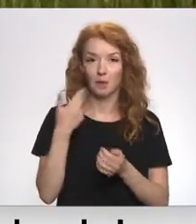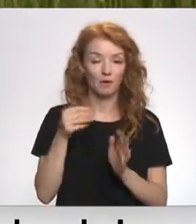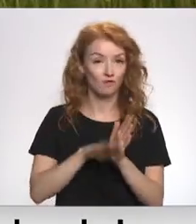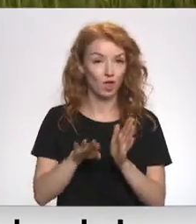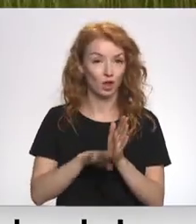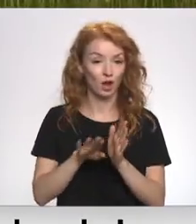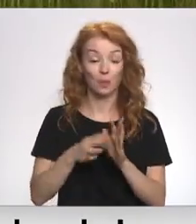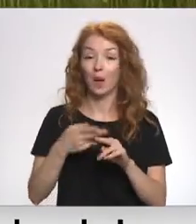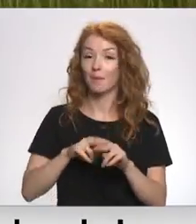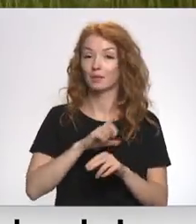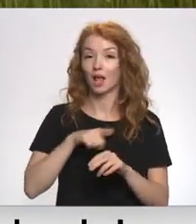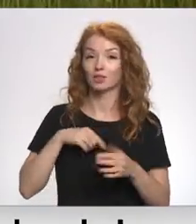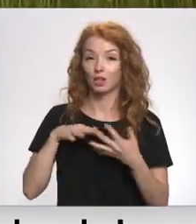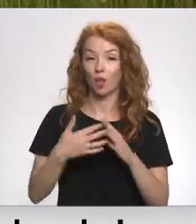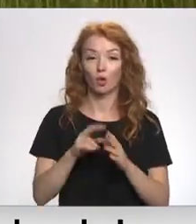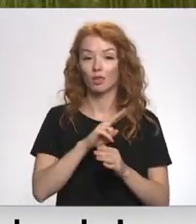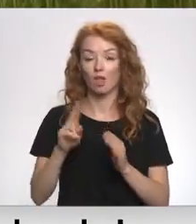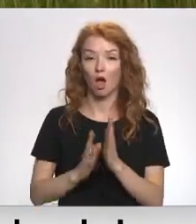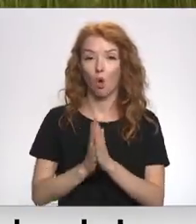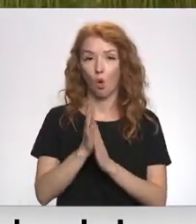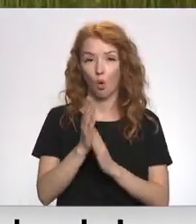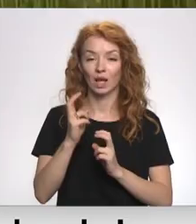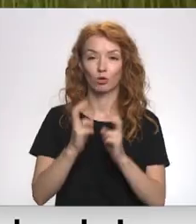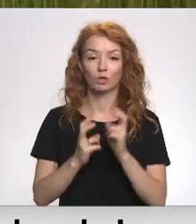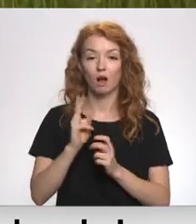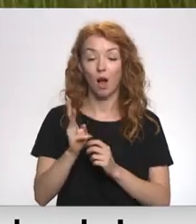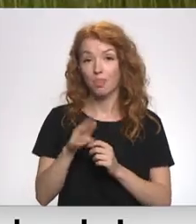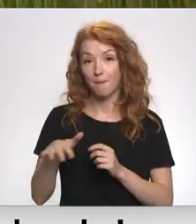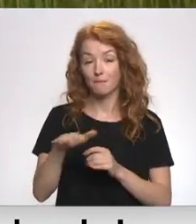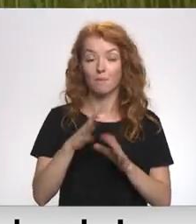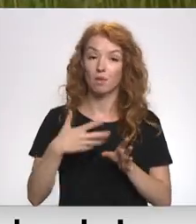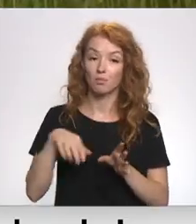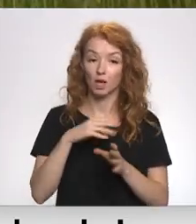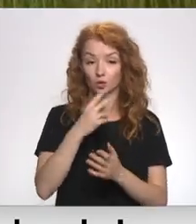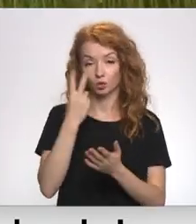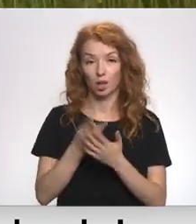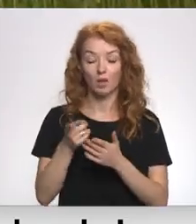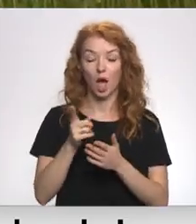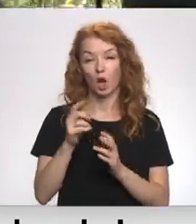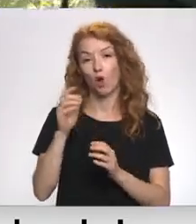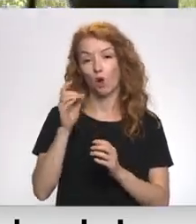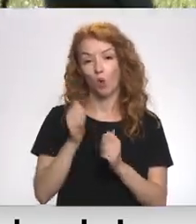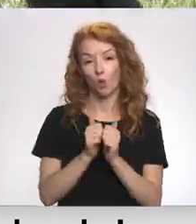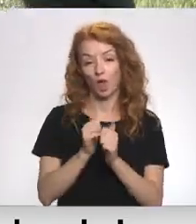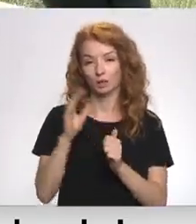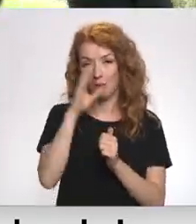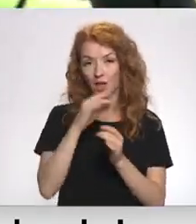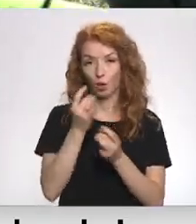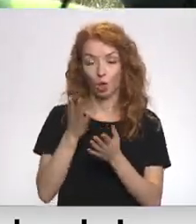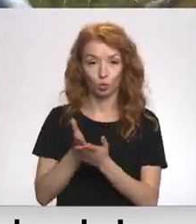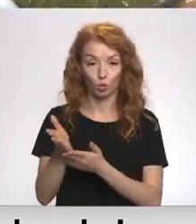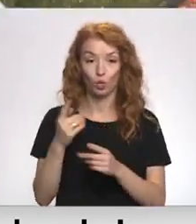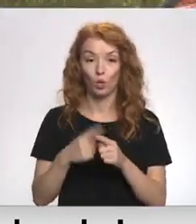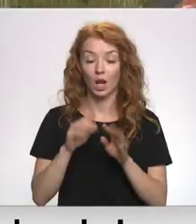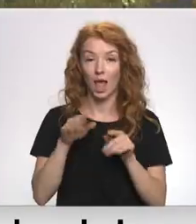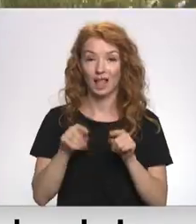vienkāršākie. Tāpēc arī Latvijas laukos neaugtā industriālā kaņepe, bet mēs uzskatām, ka tā ir ļoti konkurētspējīga kultūra. Tomēr, lai kaņepju